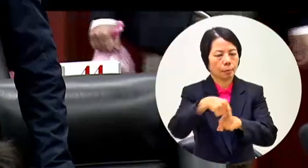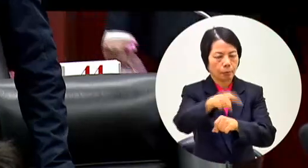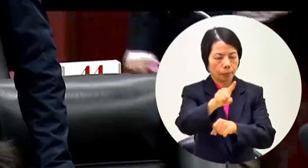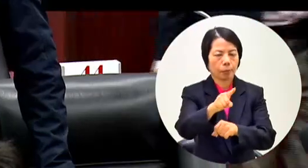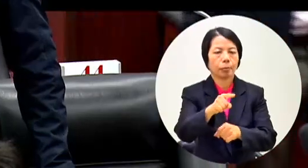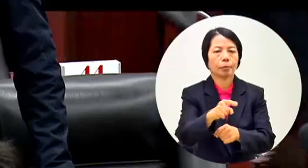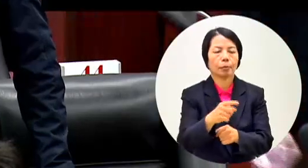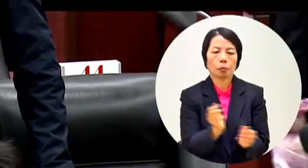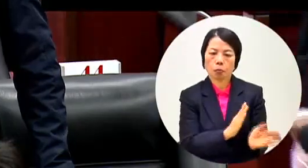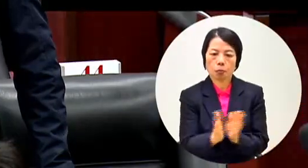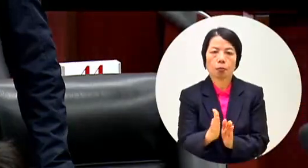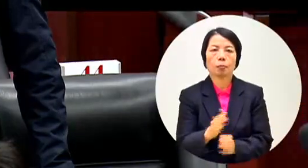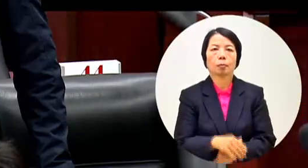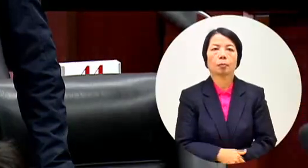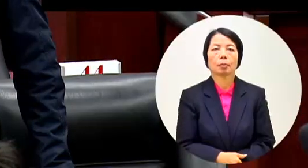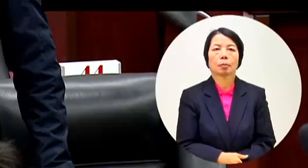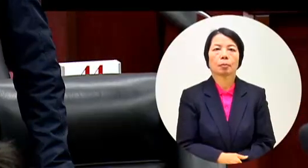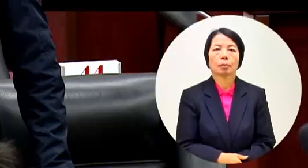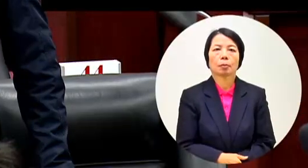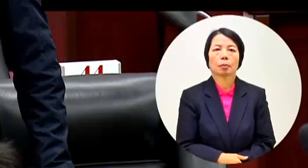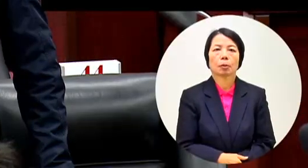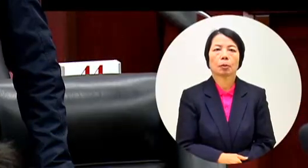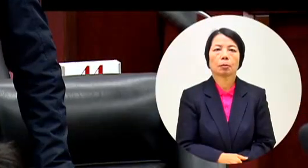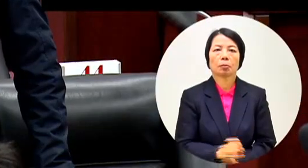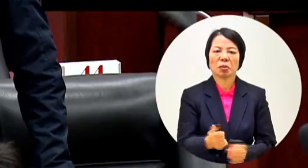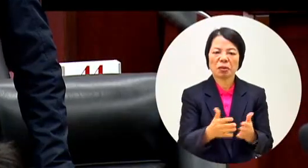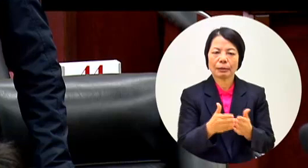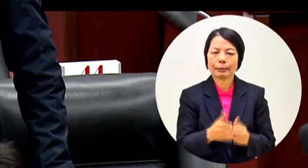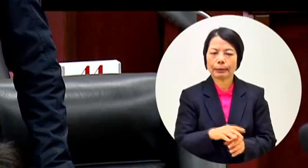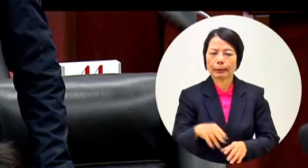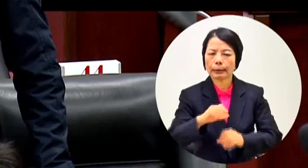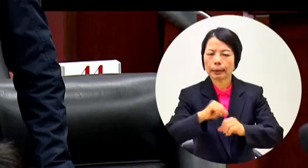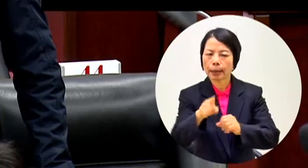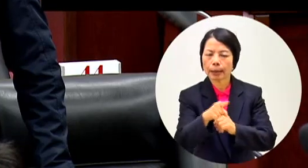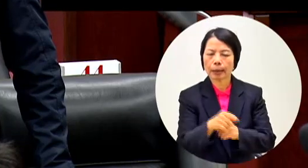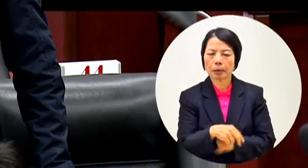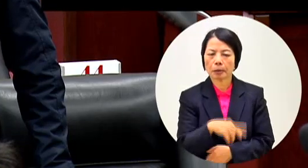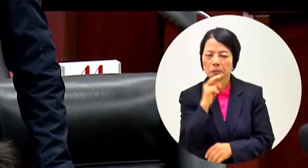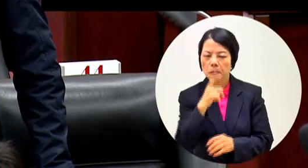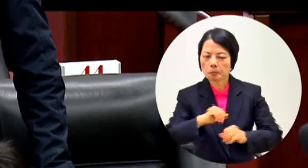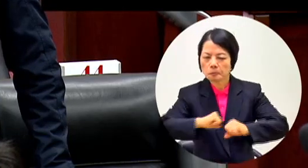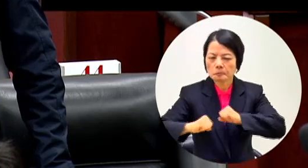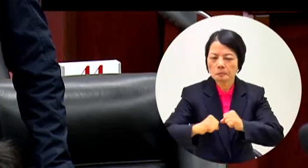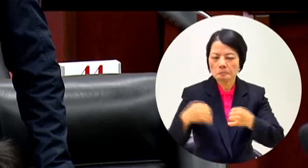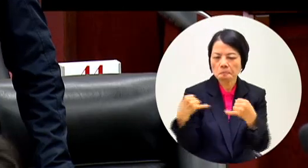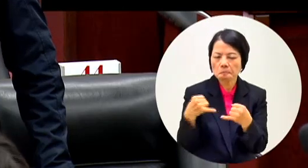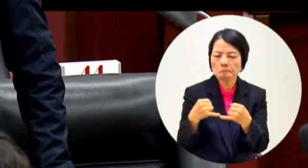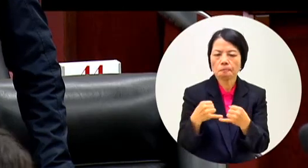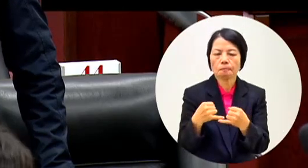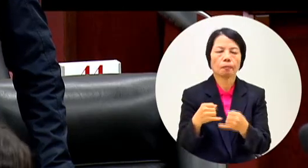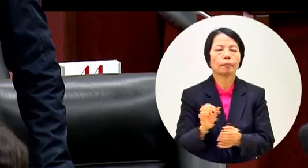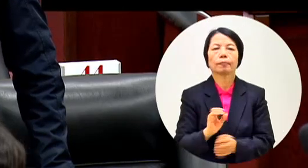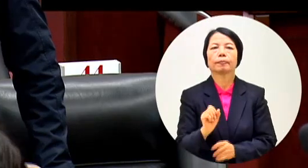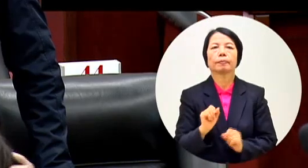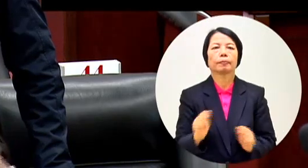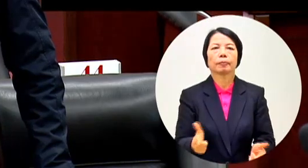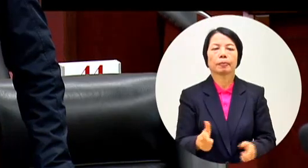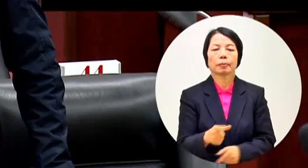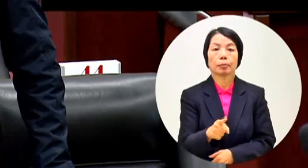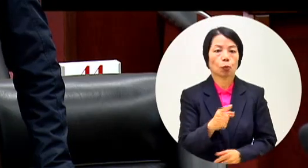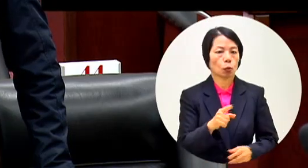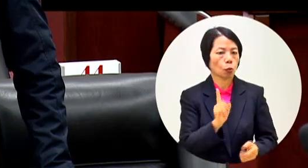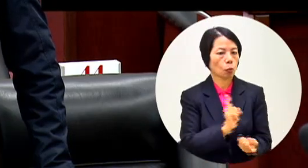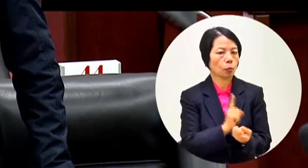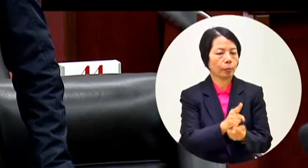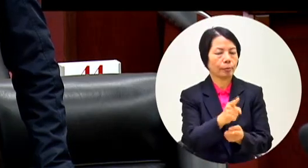在翻人家老账吼。那这是一个精神吼，我觉得这是一个很佩服。所以说，我们希望高雄市民不分